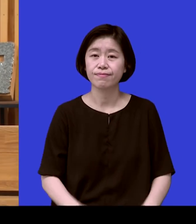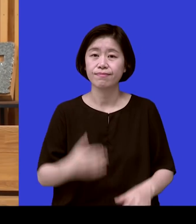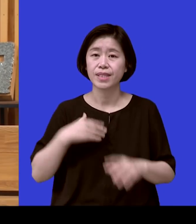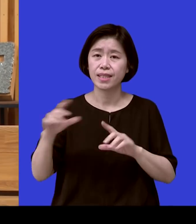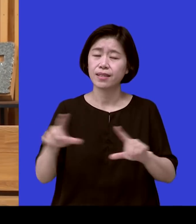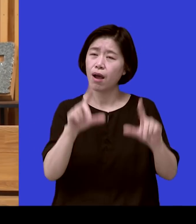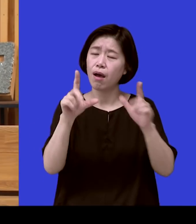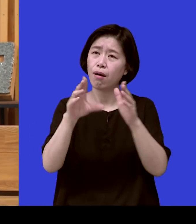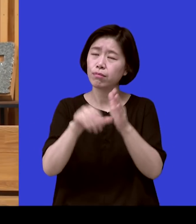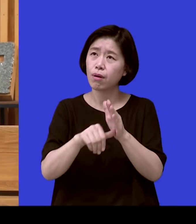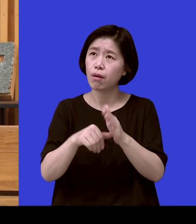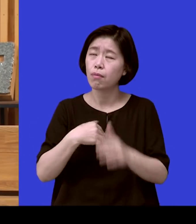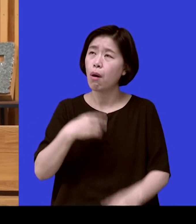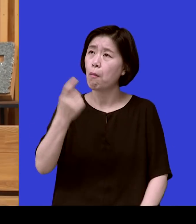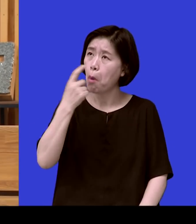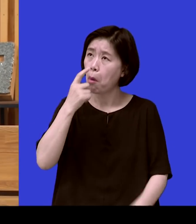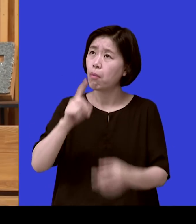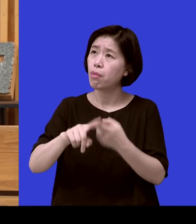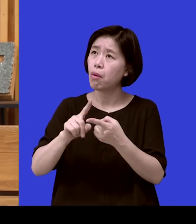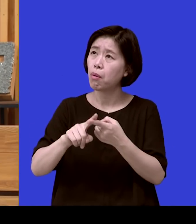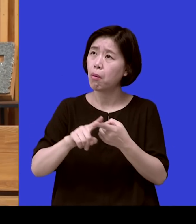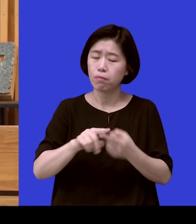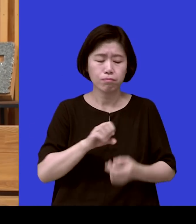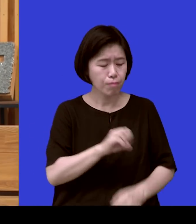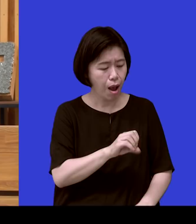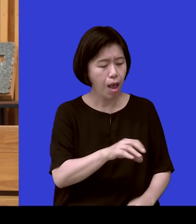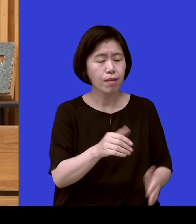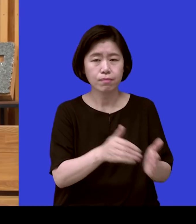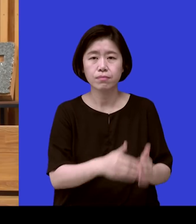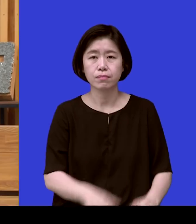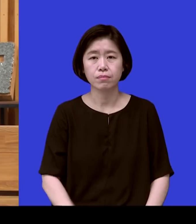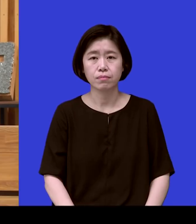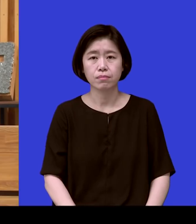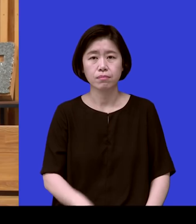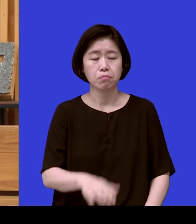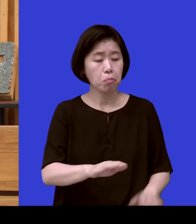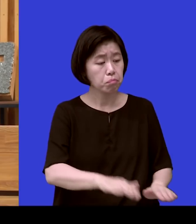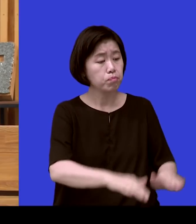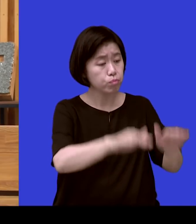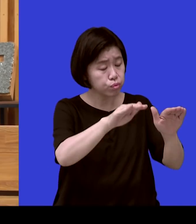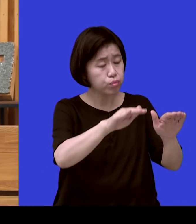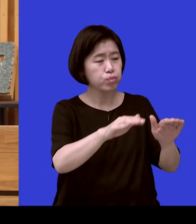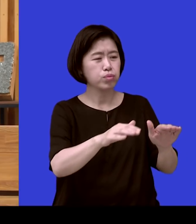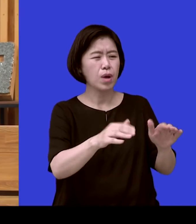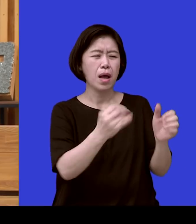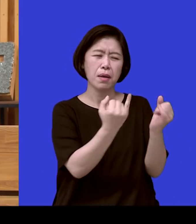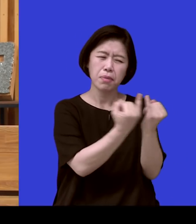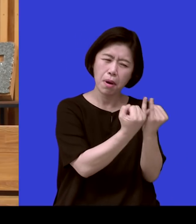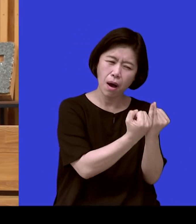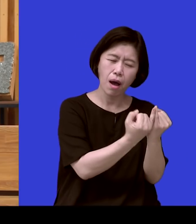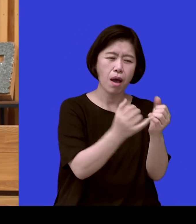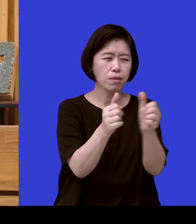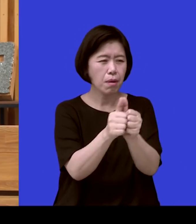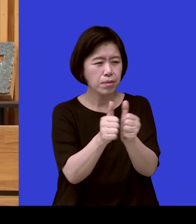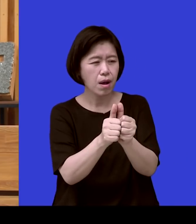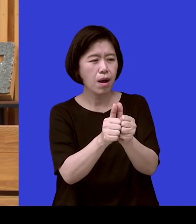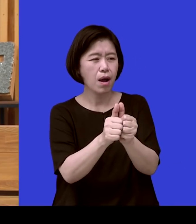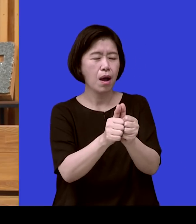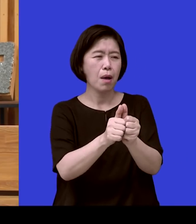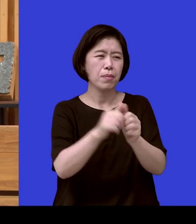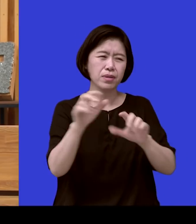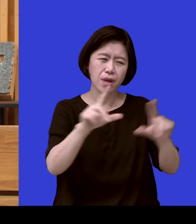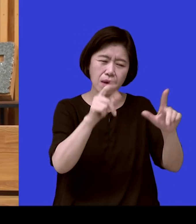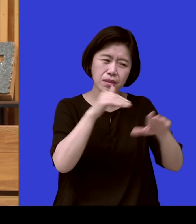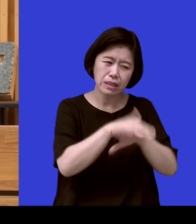내 아이에게 그렇게 잘하라고 또 20살이 되면 대학을 가라고 네. 또 여학생은 어떻게 해야 되고 남학생은 어떻게 해야 되고 그냥 맞아요. 내가 봤던